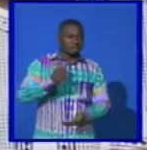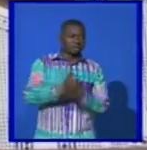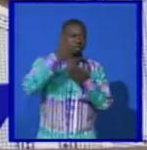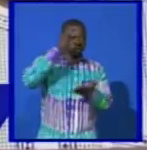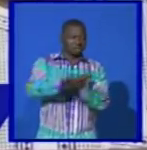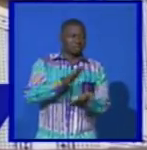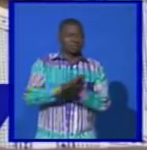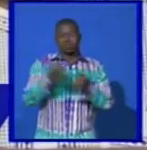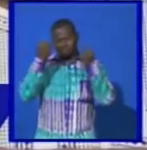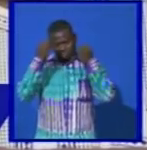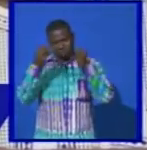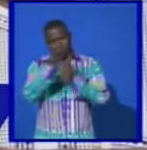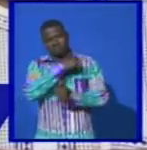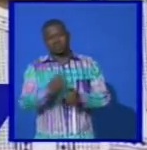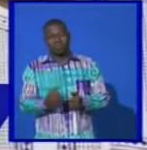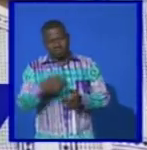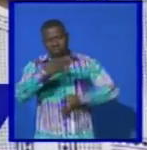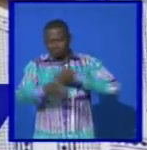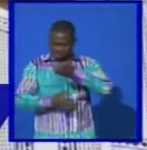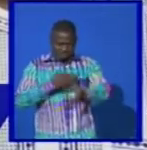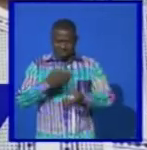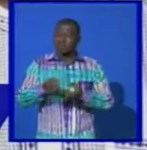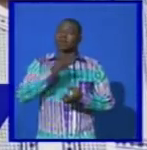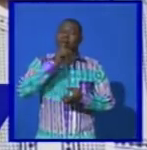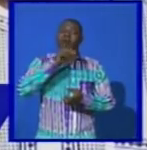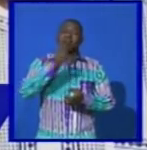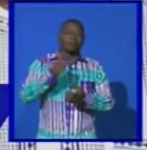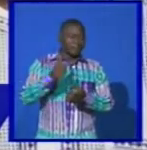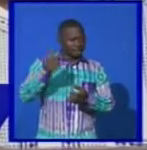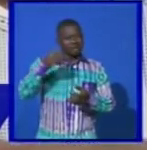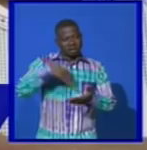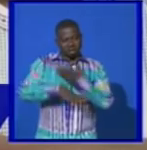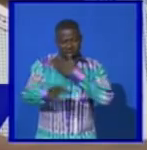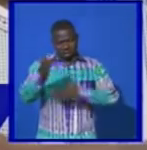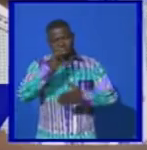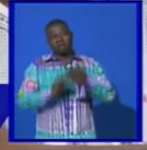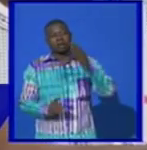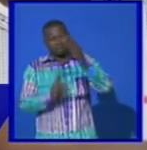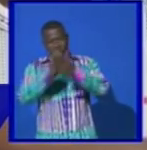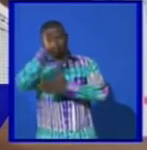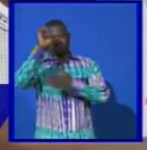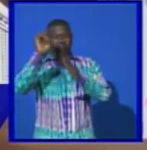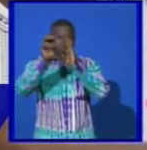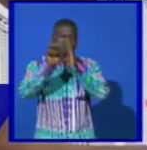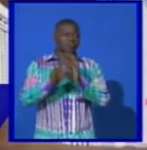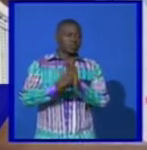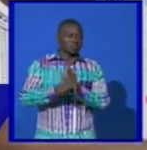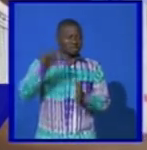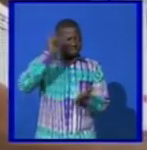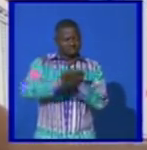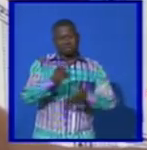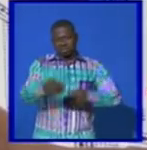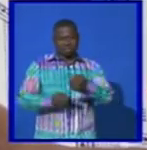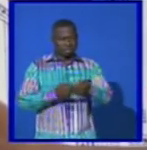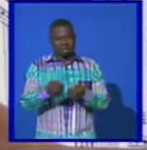pas au fait de l'évolution de la procédure douanière. Donc cet échange-là, c'est une autre